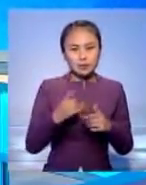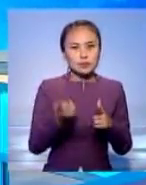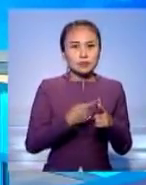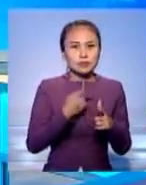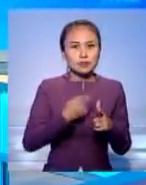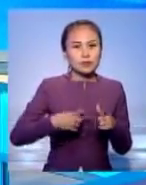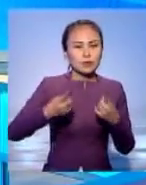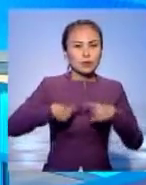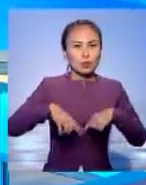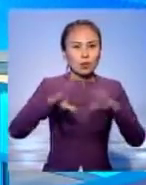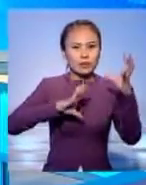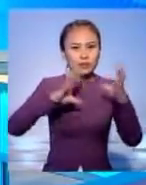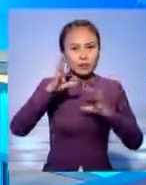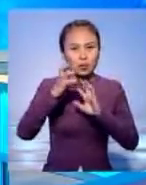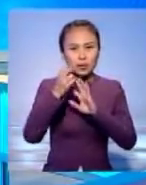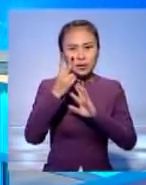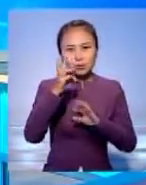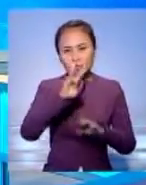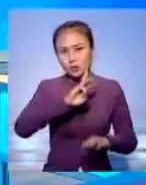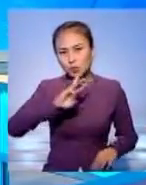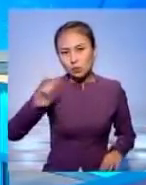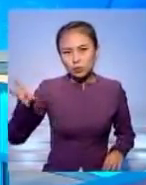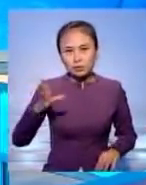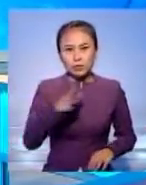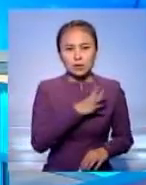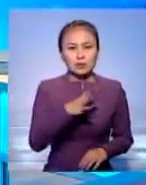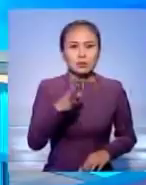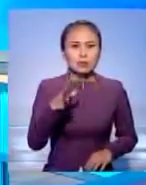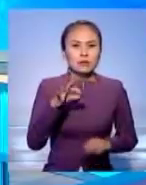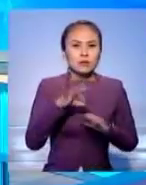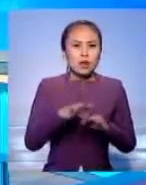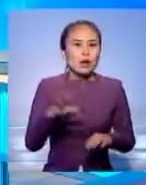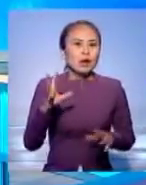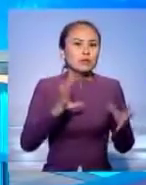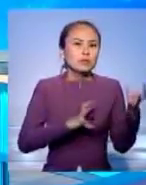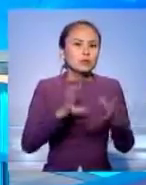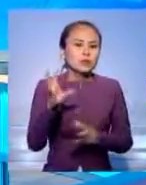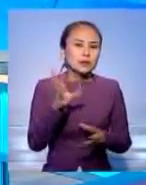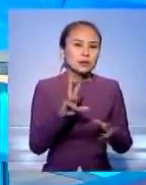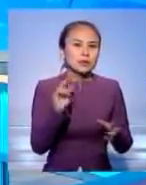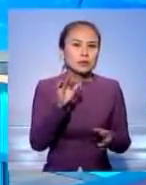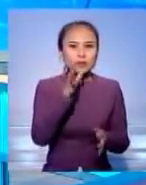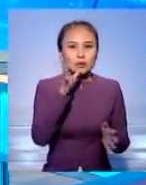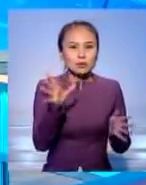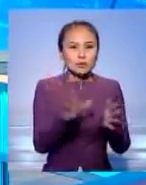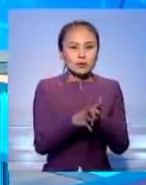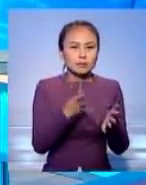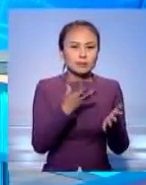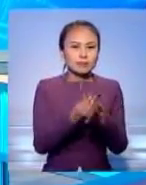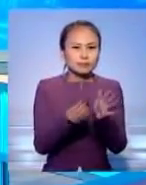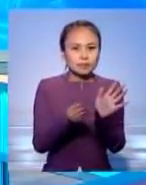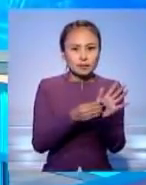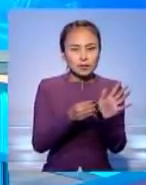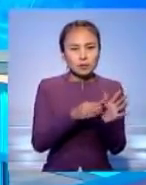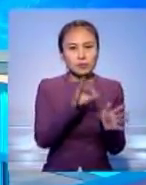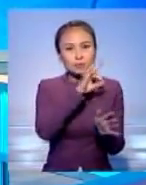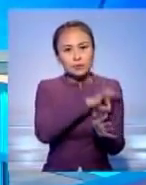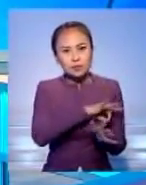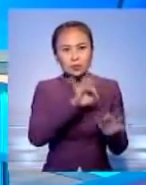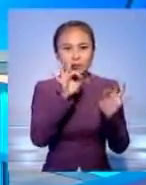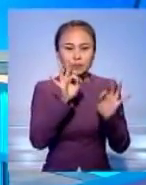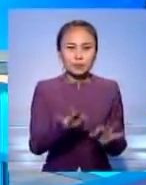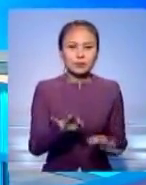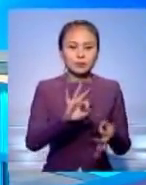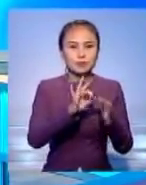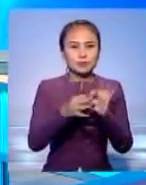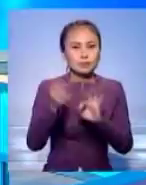қалашылық қоғамды көліктерді 12 миллионға жуық жолаушы пайдаланған екен. Осы ретте автобустағы электрондық төлем бағдарламасының тиімді тұстарымен сол